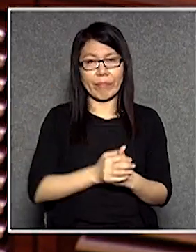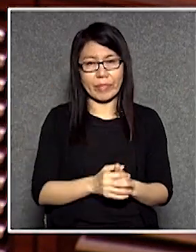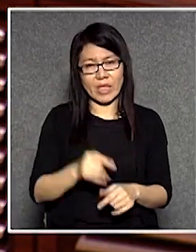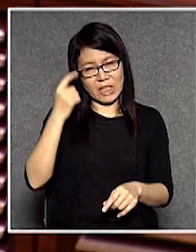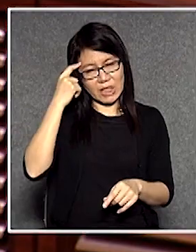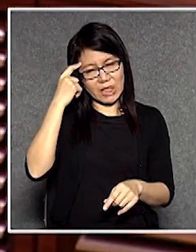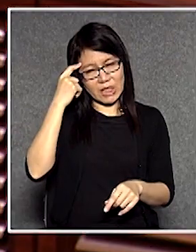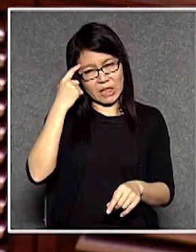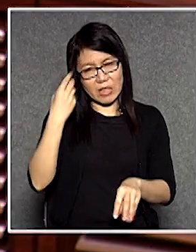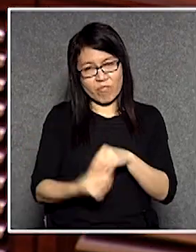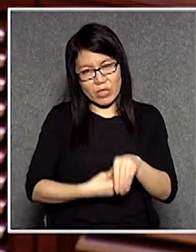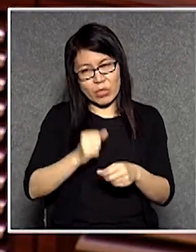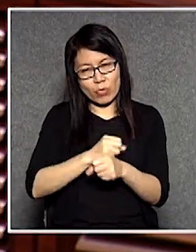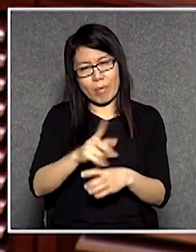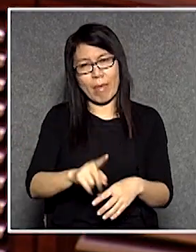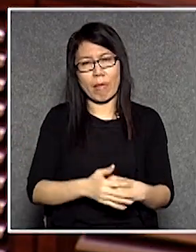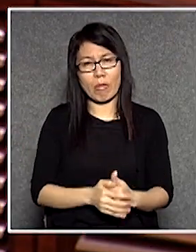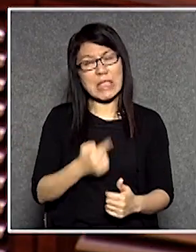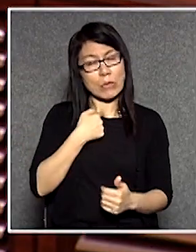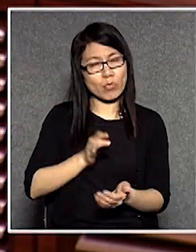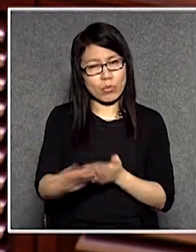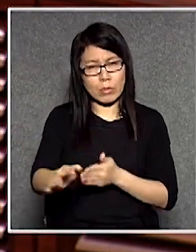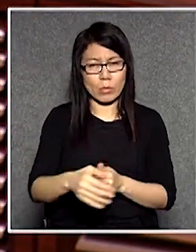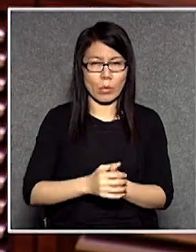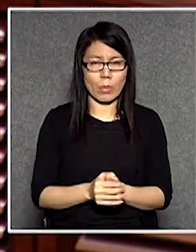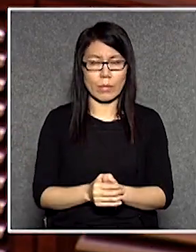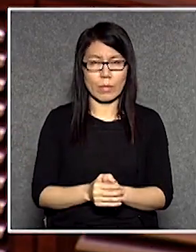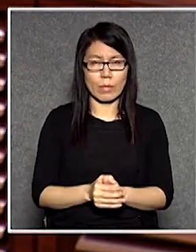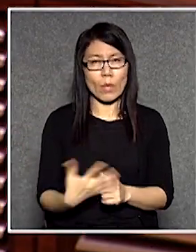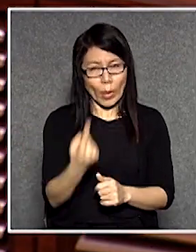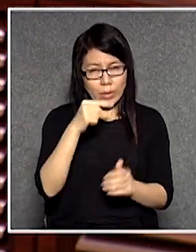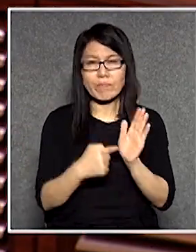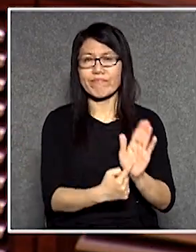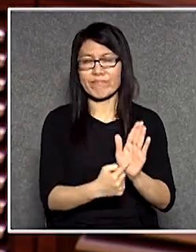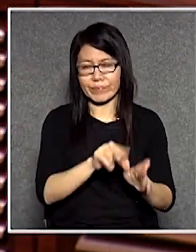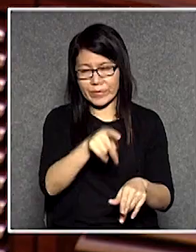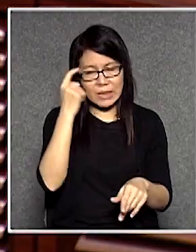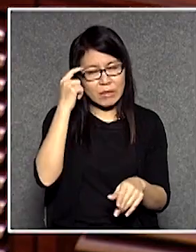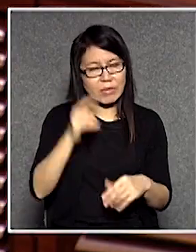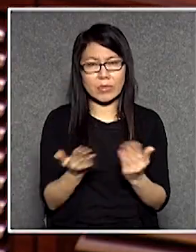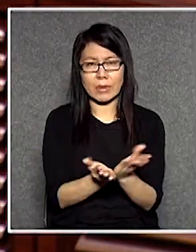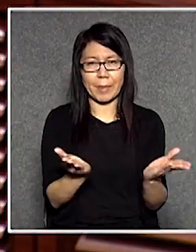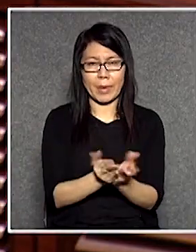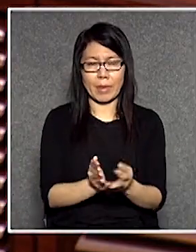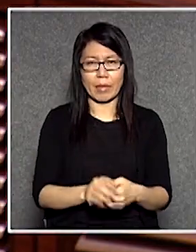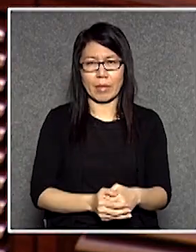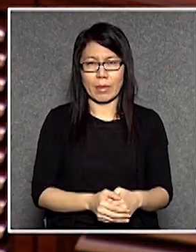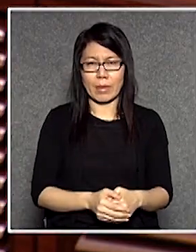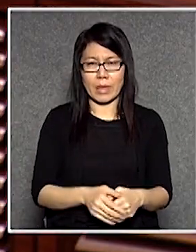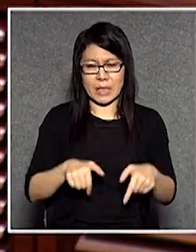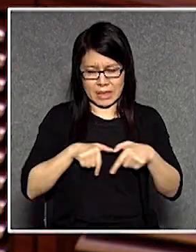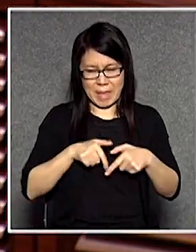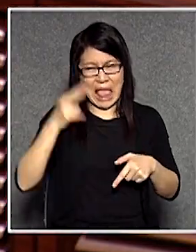途是什麼，不過我是都要刪除，只是這一點就證明你這個黑色的良